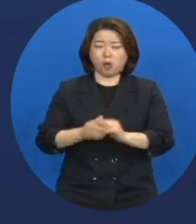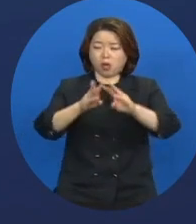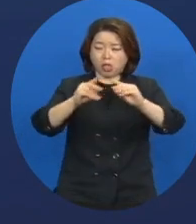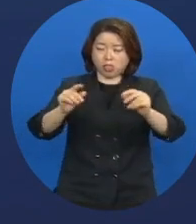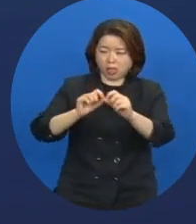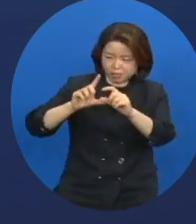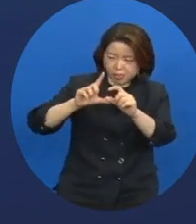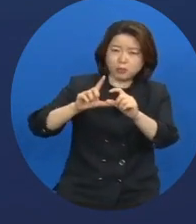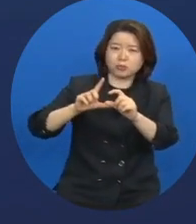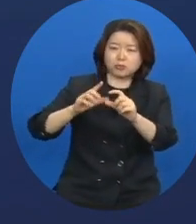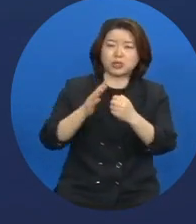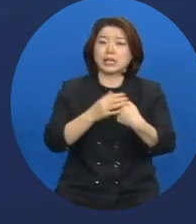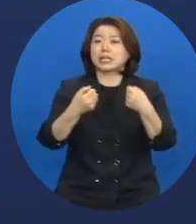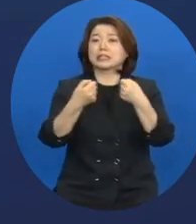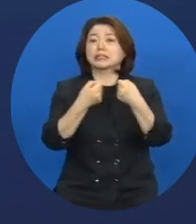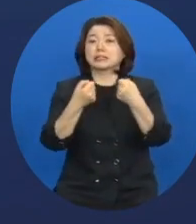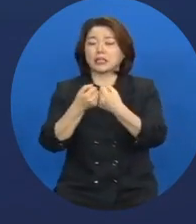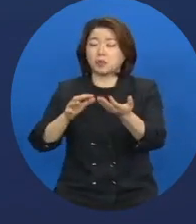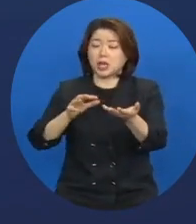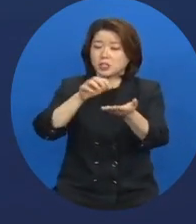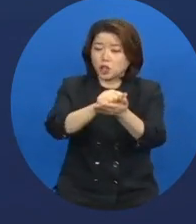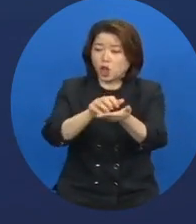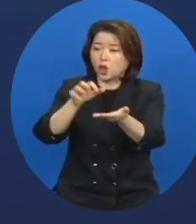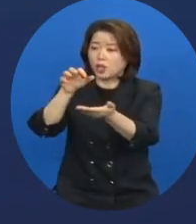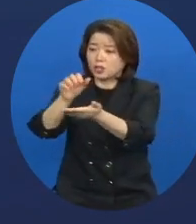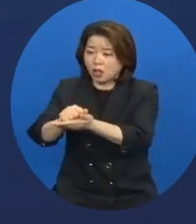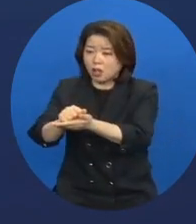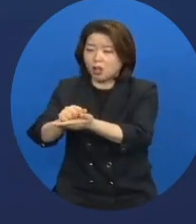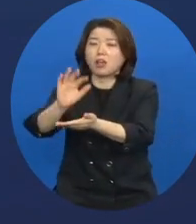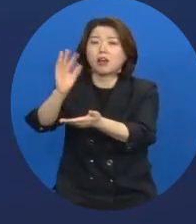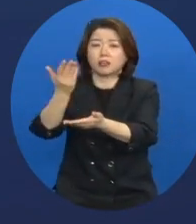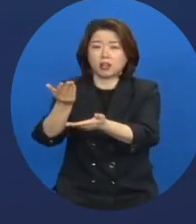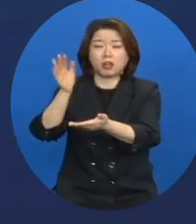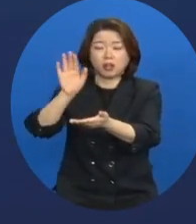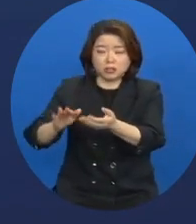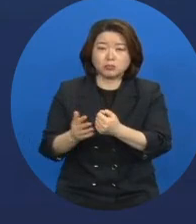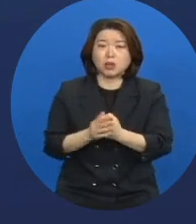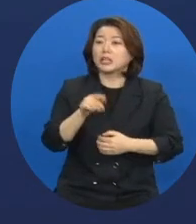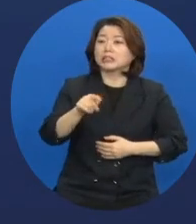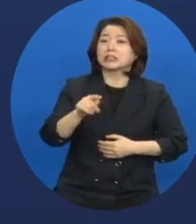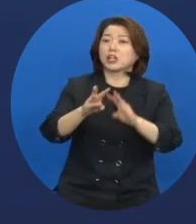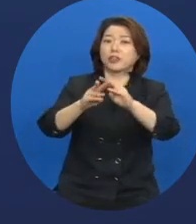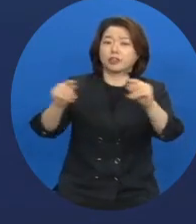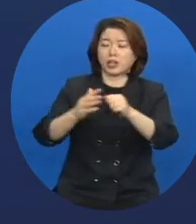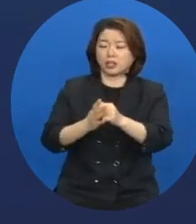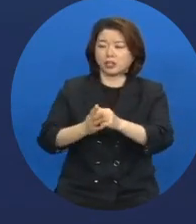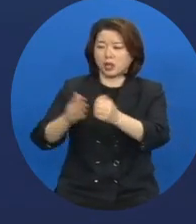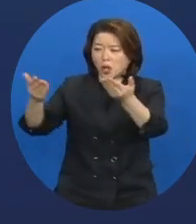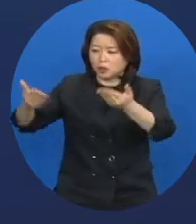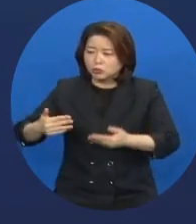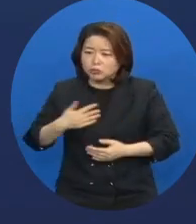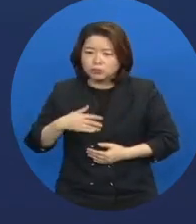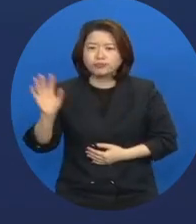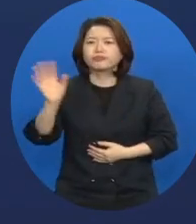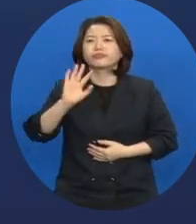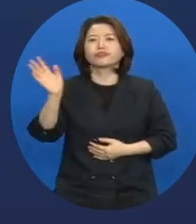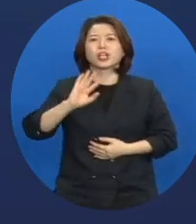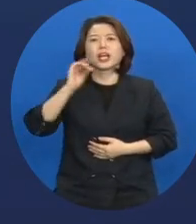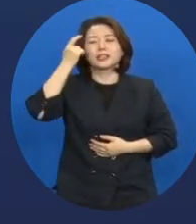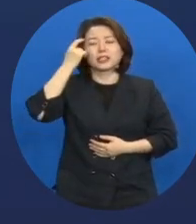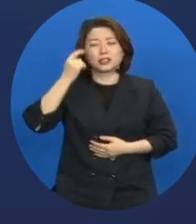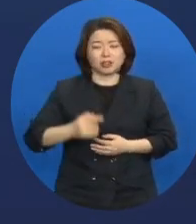대부분은 싸워서 점령해야 되는 땅인데 그런 땅은 자기들에게 준 땅이라고 생각하지 않은